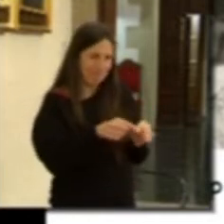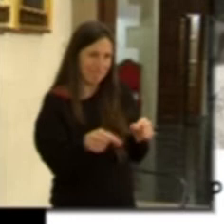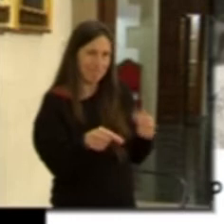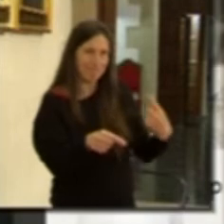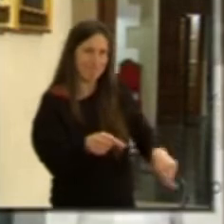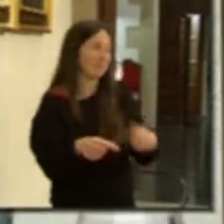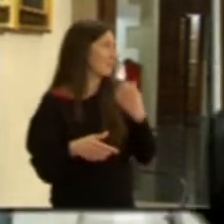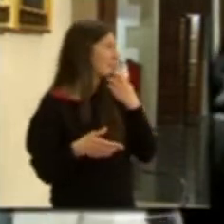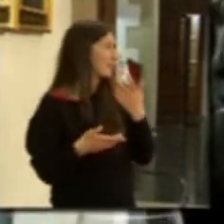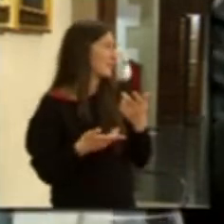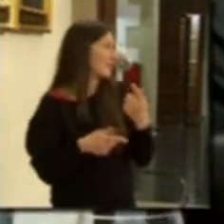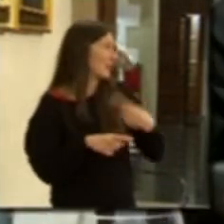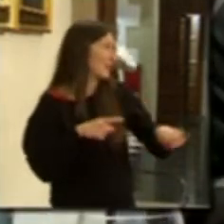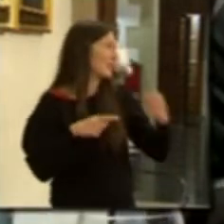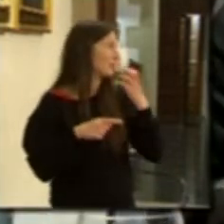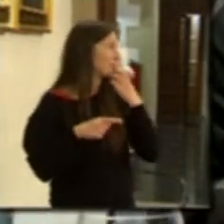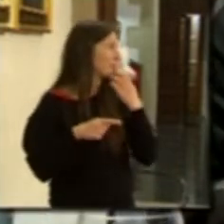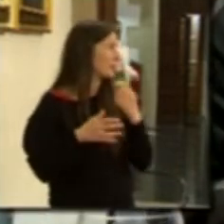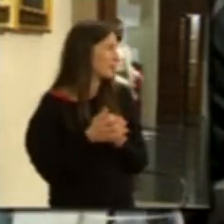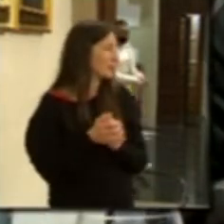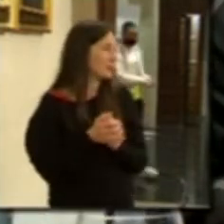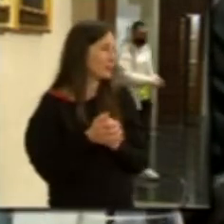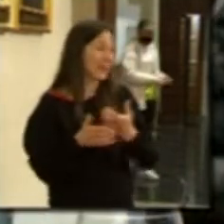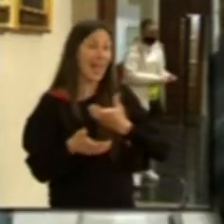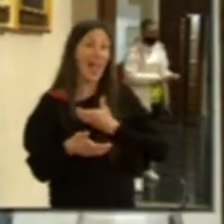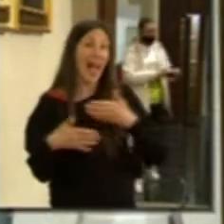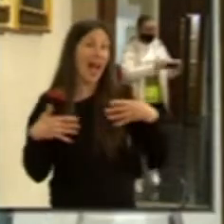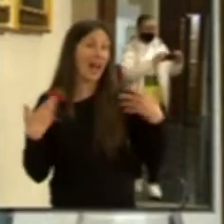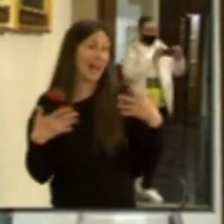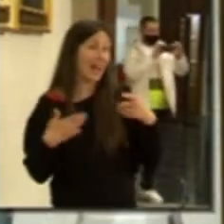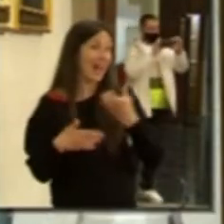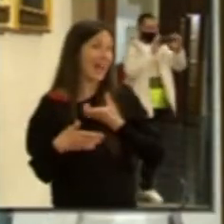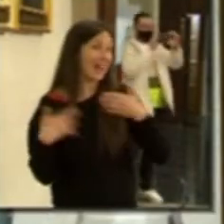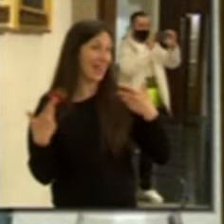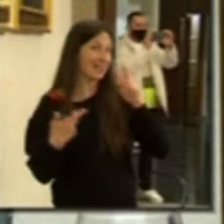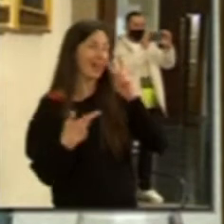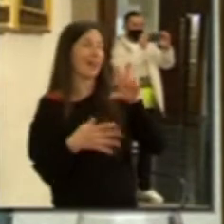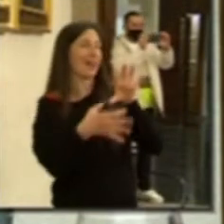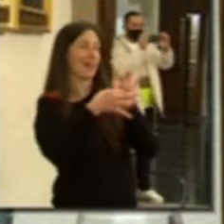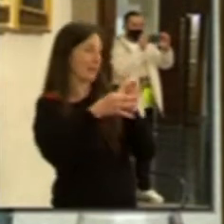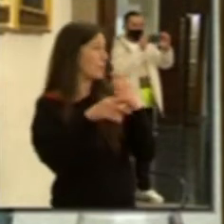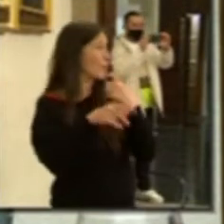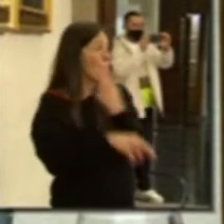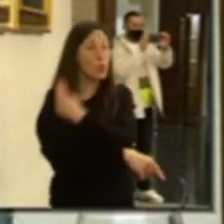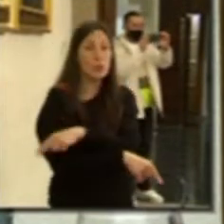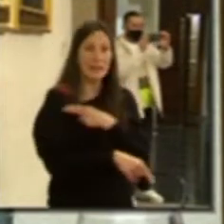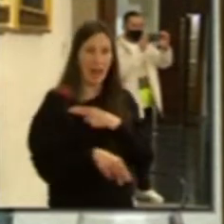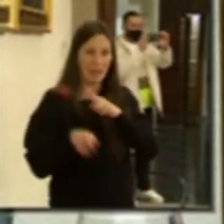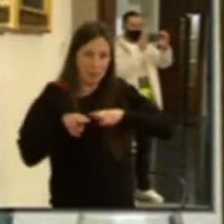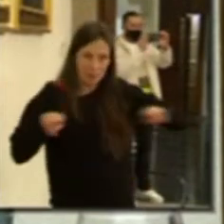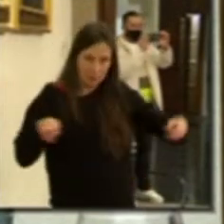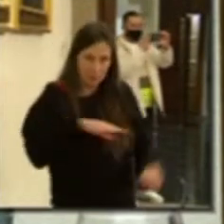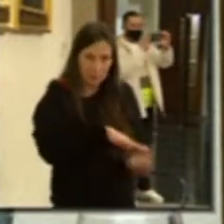per aquí. Una altra imatge, que jo diria que aquí l'alcaldessa s'hi sentirà una mica representada, un hospital que es va